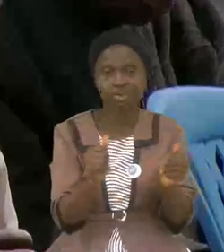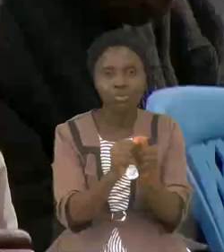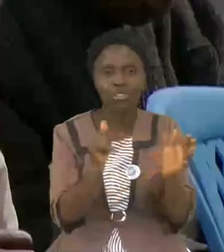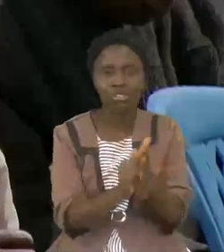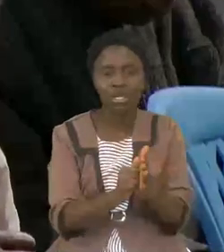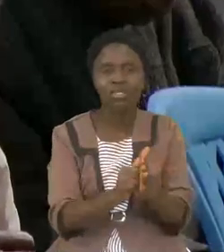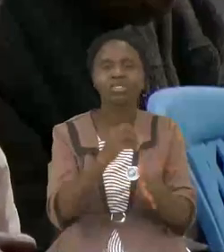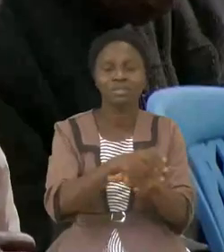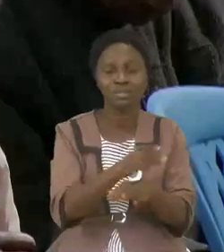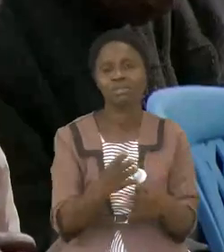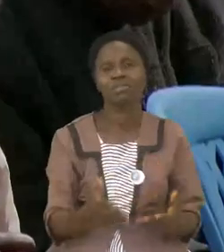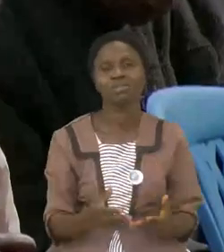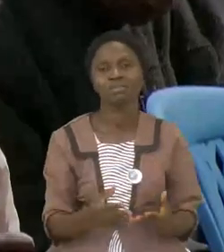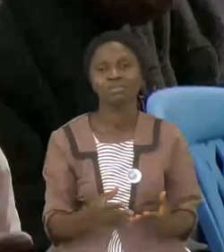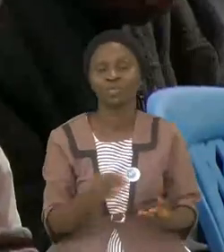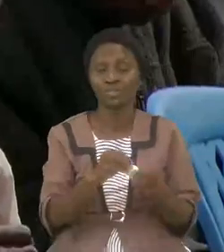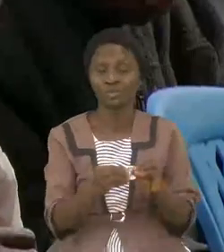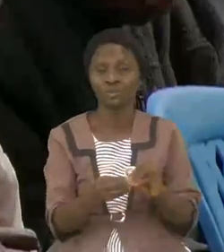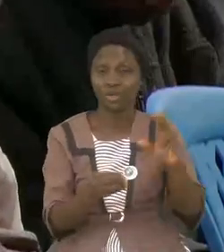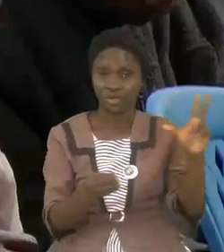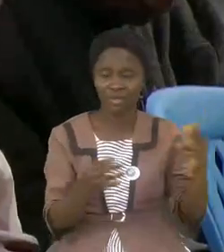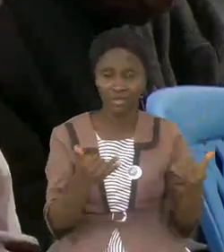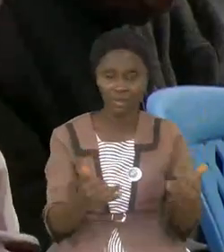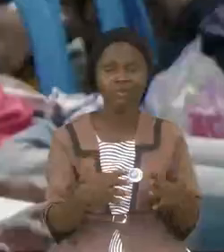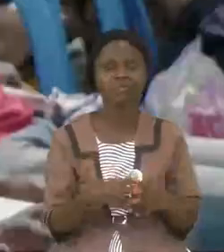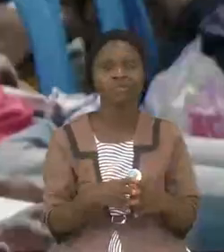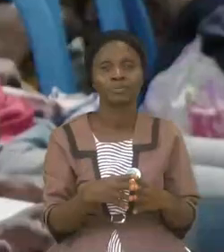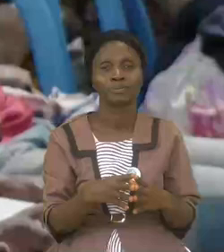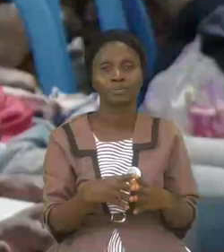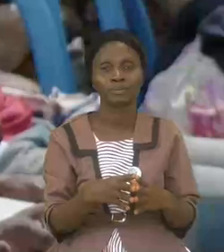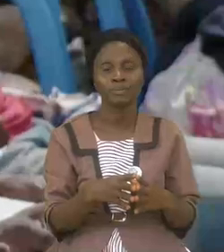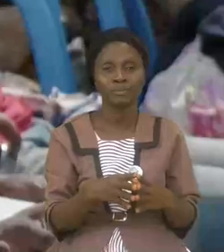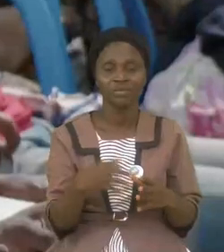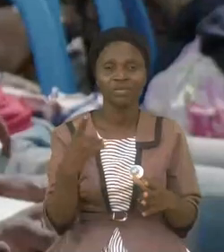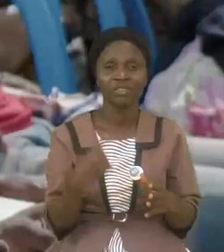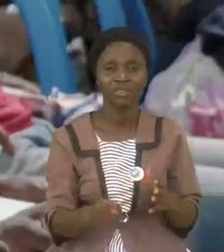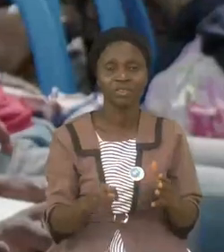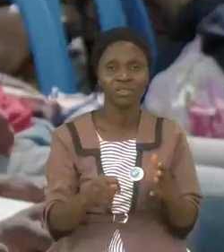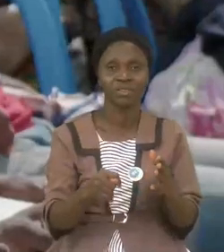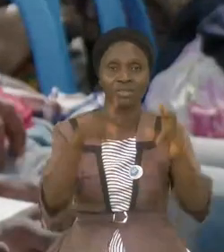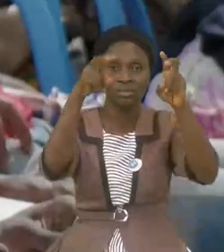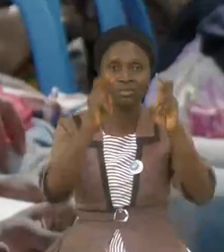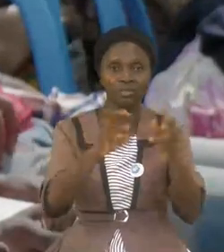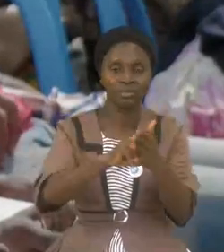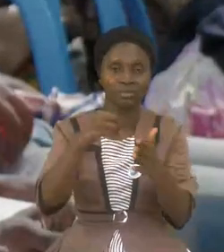Voyons la troisième partie ici. Le La troisième partie